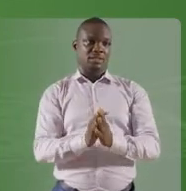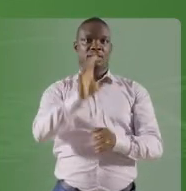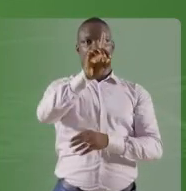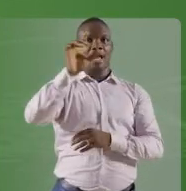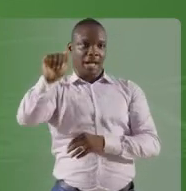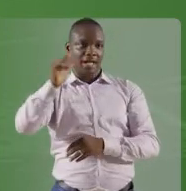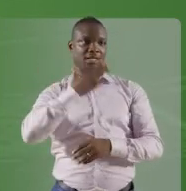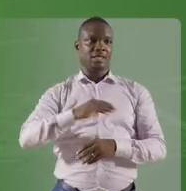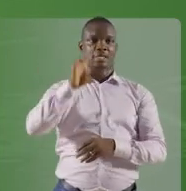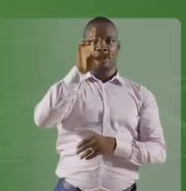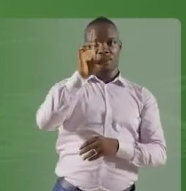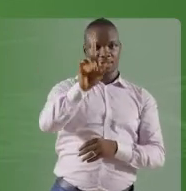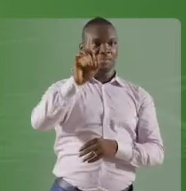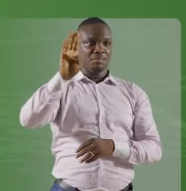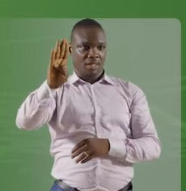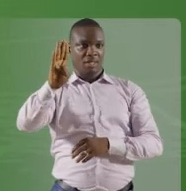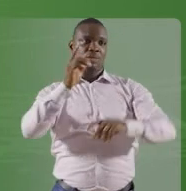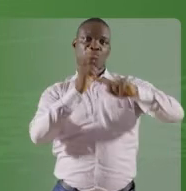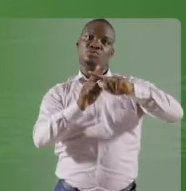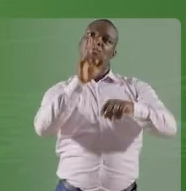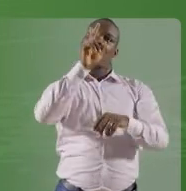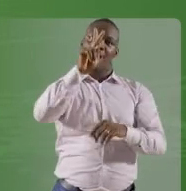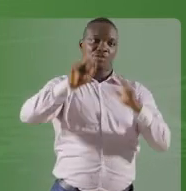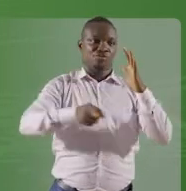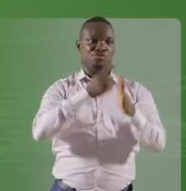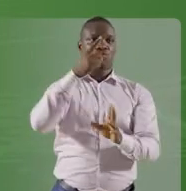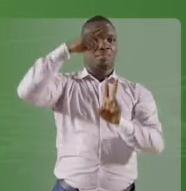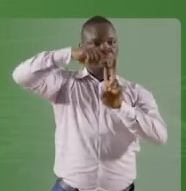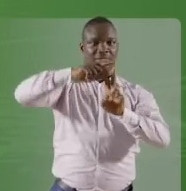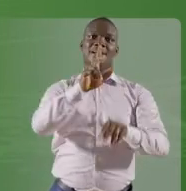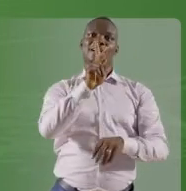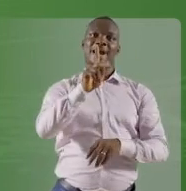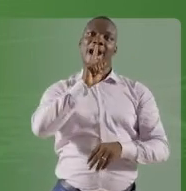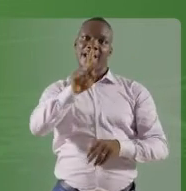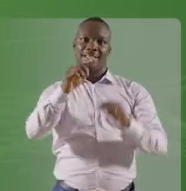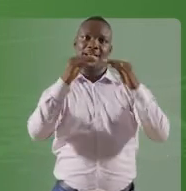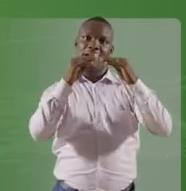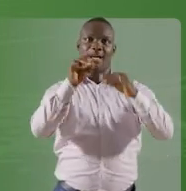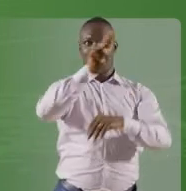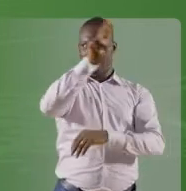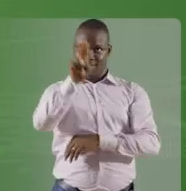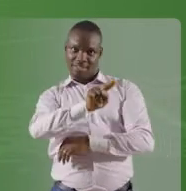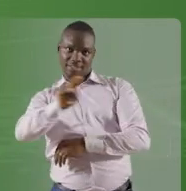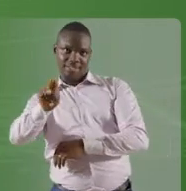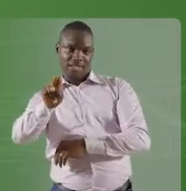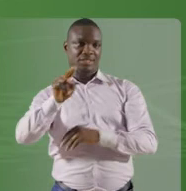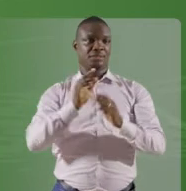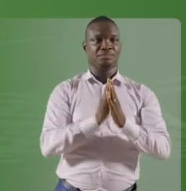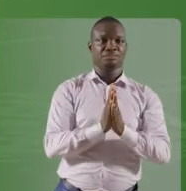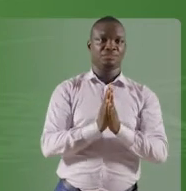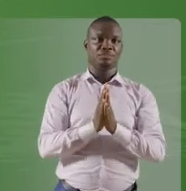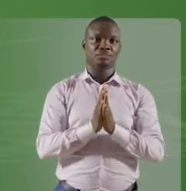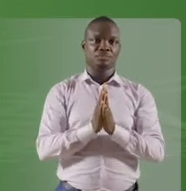DA-DB plus K fois pi. K étant un entier relatif. K étant un entier